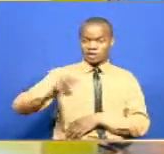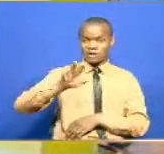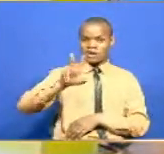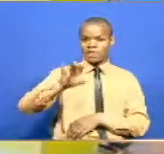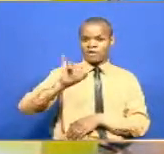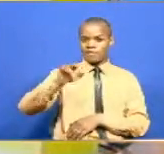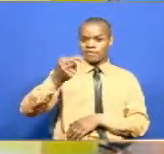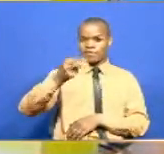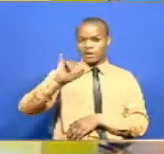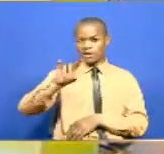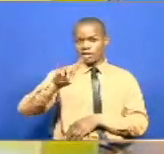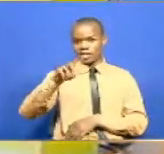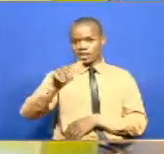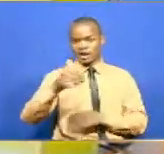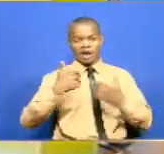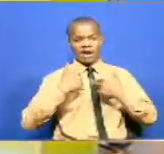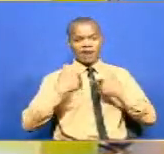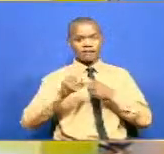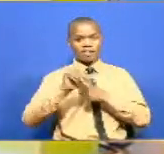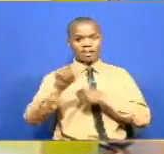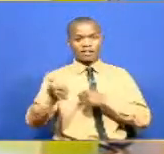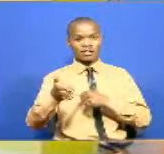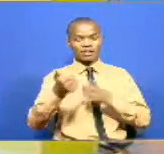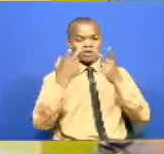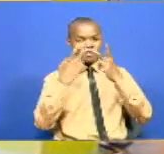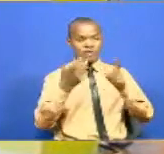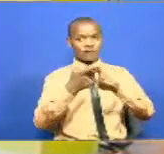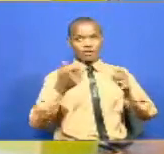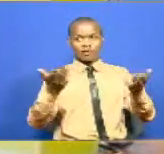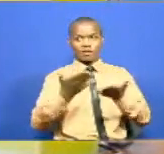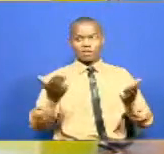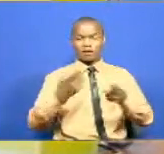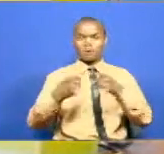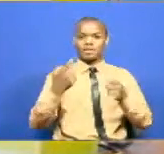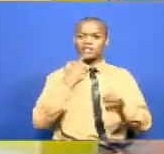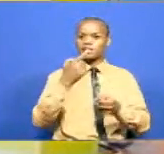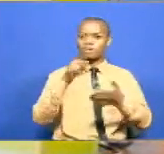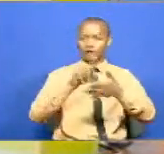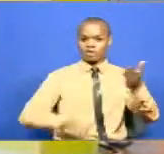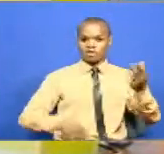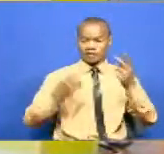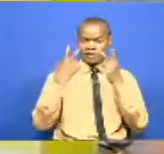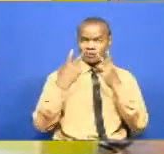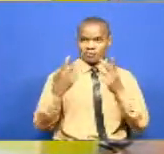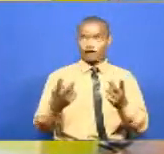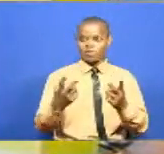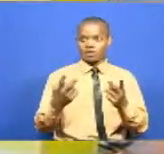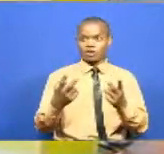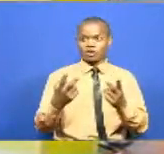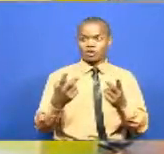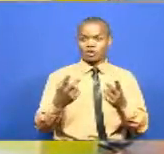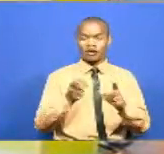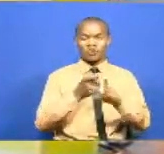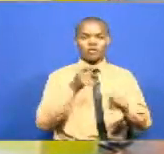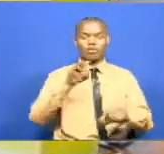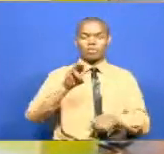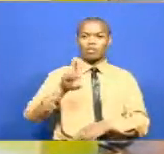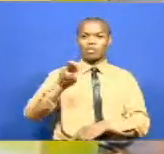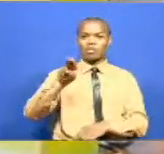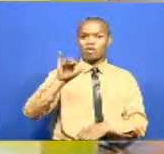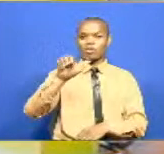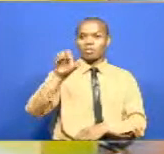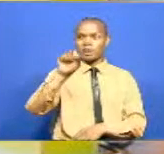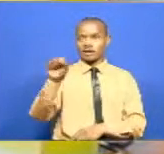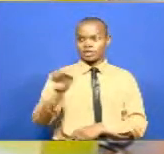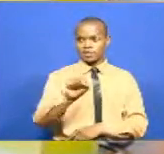Vihiga. Wengine anasema Raymond Matata hasemi anatazama kutoka maeneo yepi, anasema anatazama. Babu anatazama kutoka Mumias